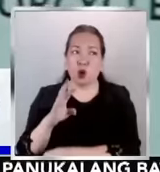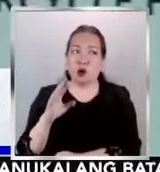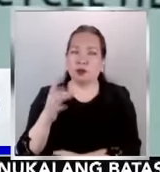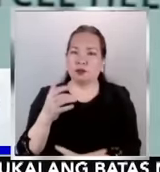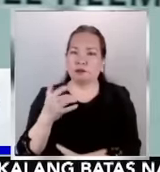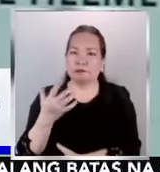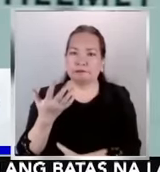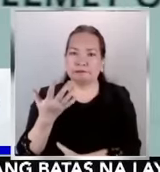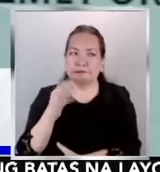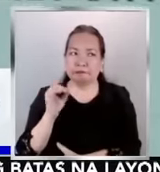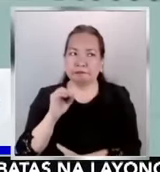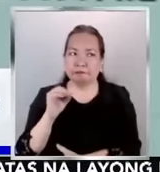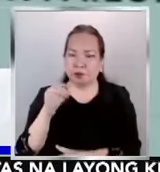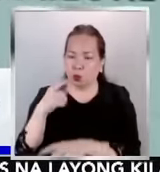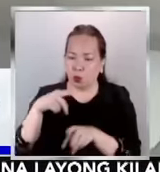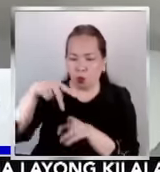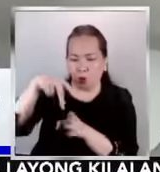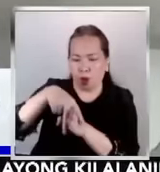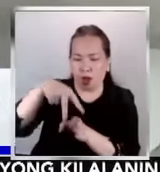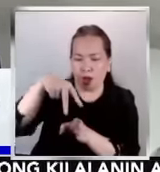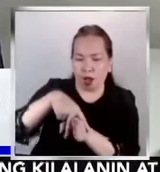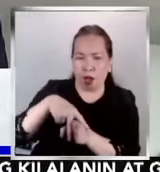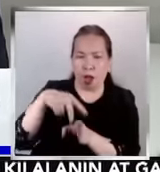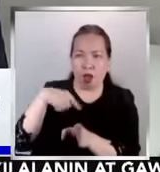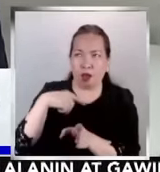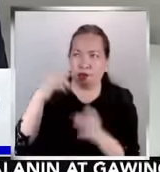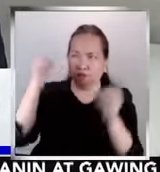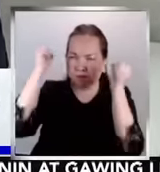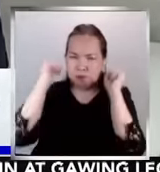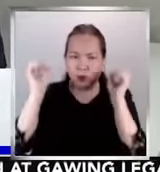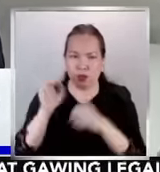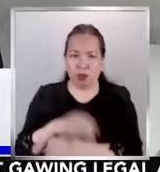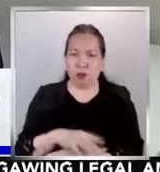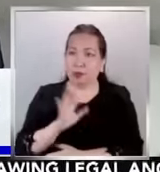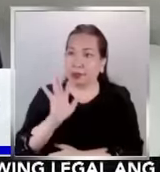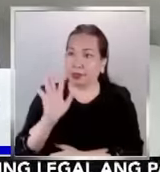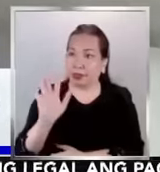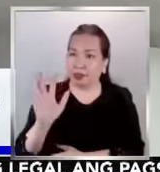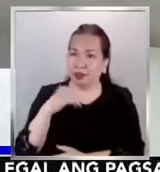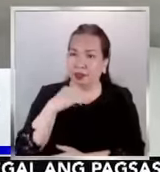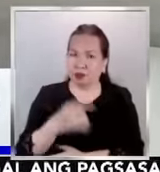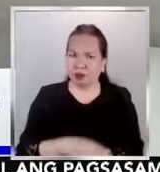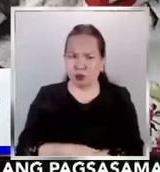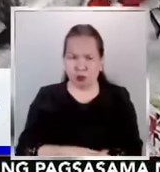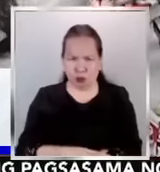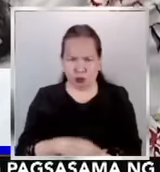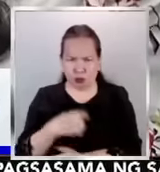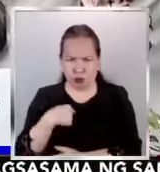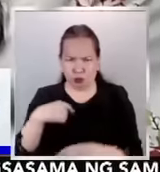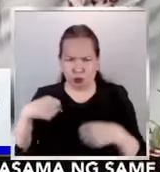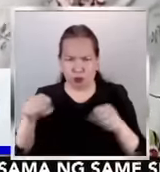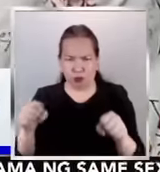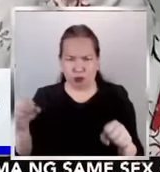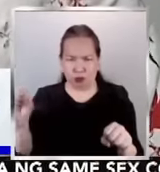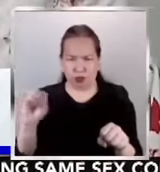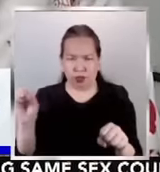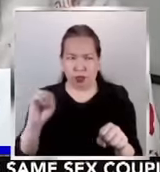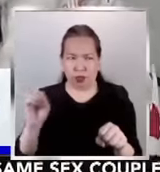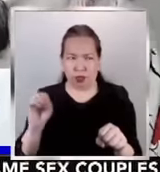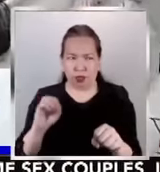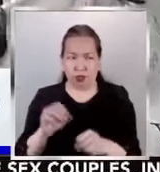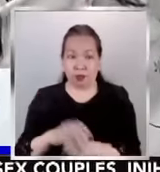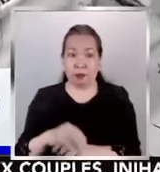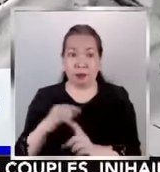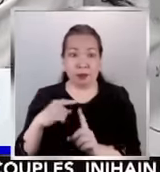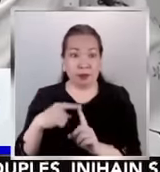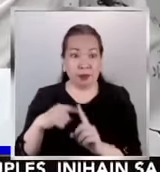ng pasaherong naka-back ride sa kanya pero sabi ni Salvador hindi naman siya nagmo-motor ang kinagulat pa raw niya